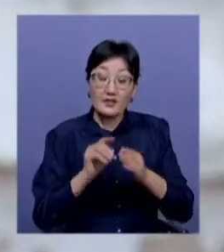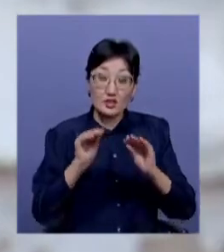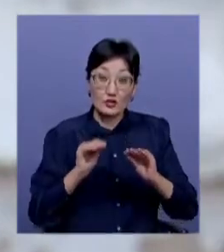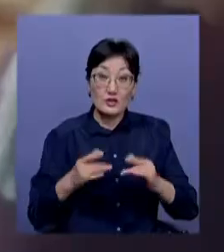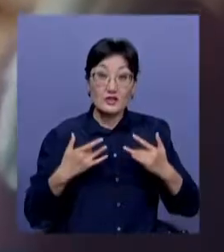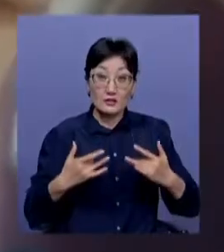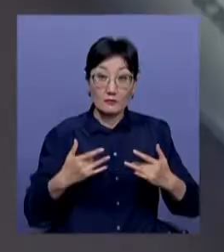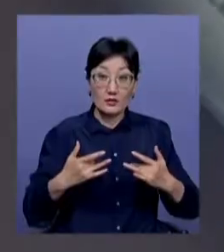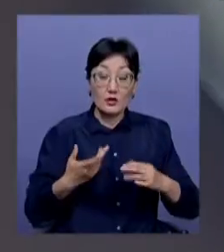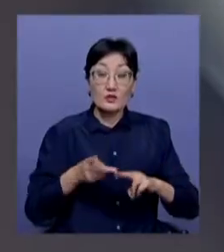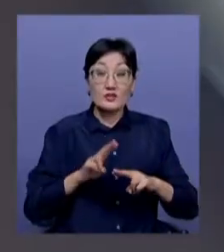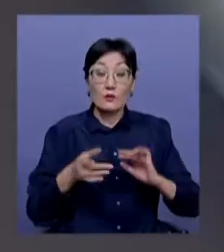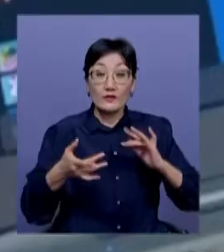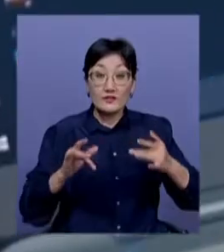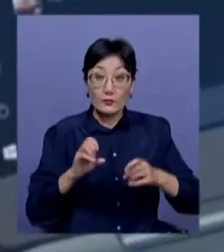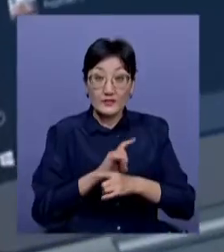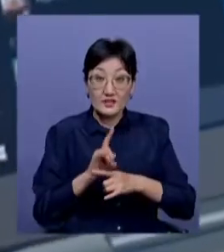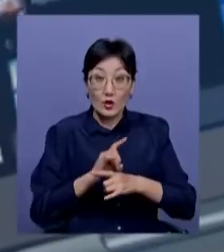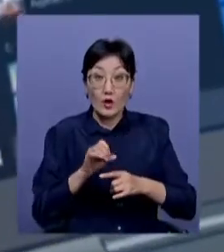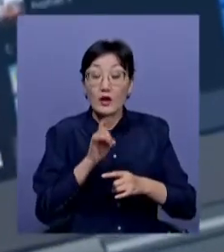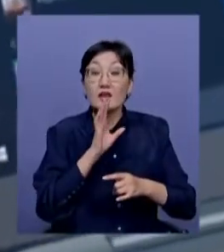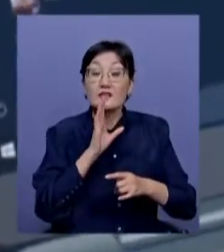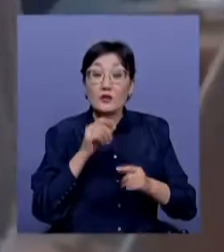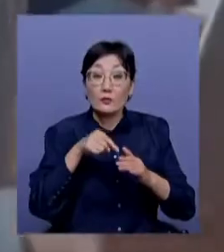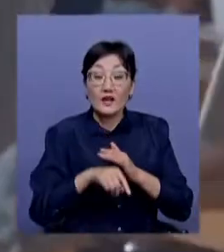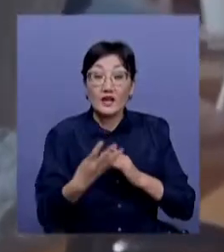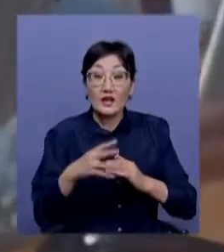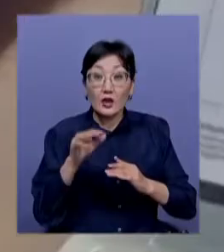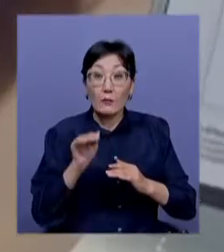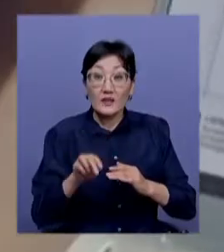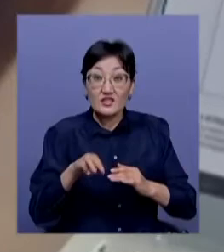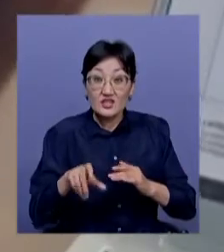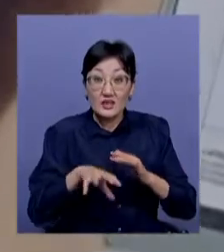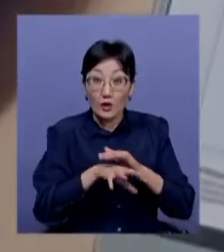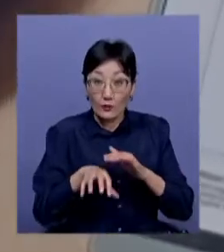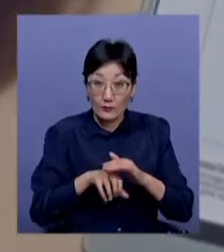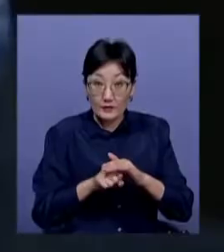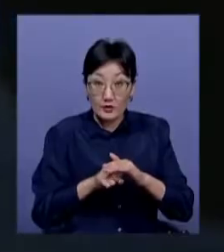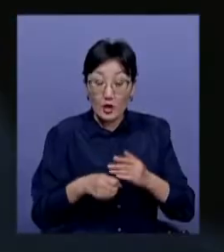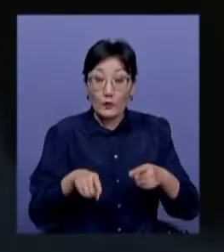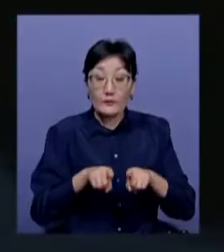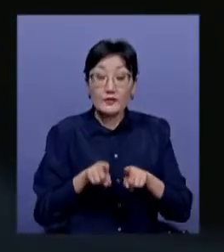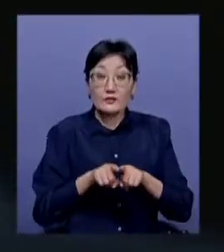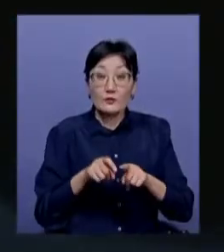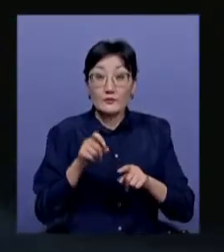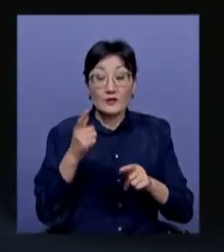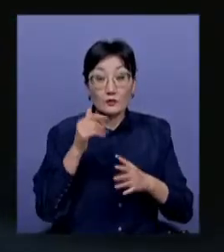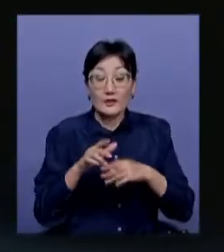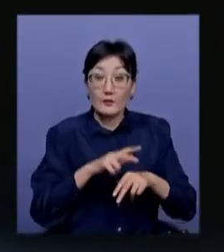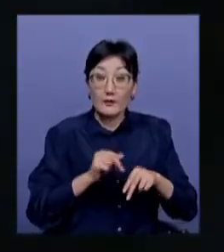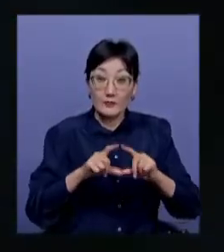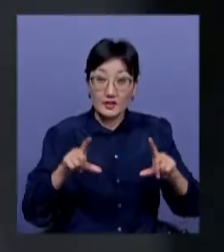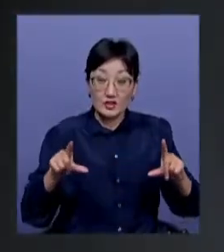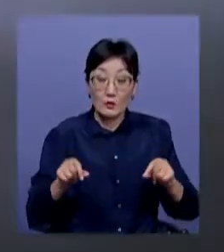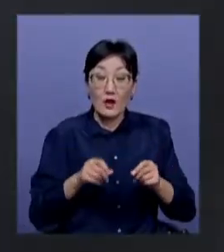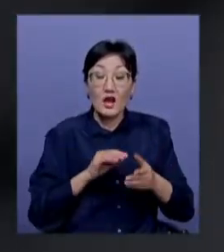талап етті. Осылайша интернет алаяқ Сабинаның шотында 40 мың теңгені де қағып алады. Алаяқтардың қақпанына түскенін түсінген ол полиция